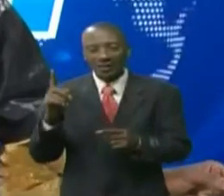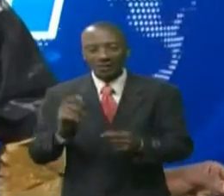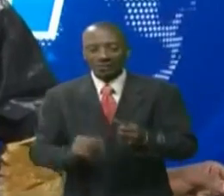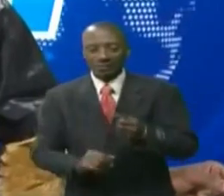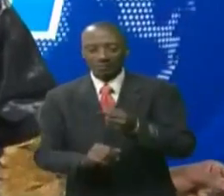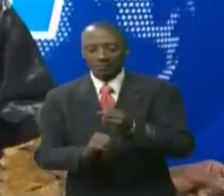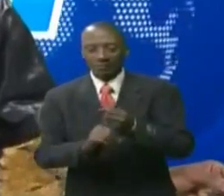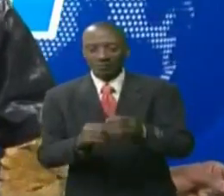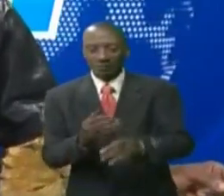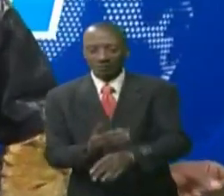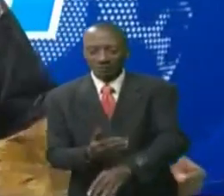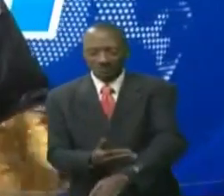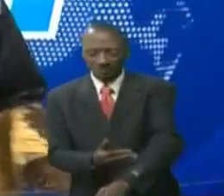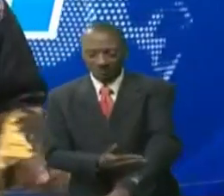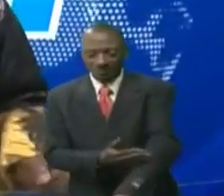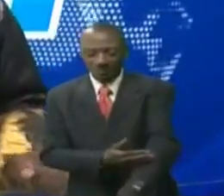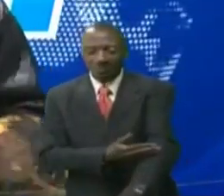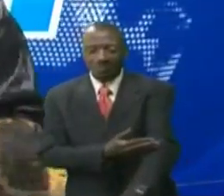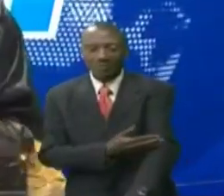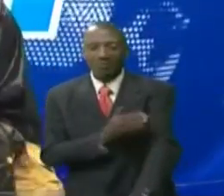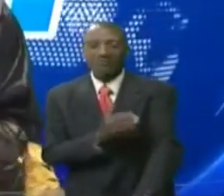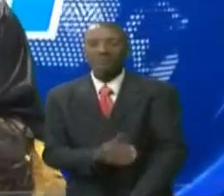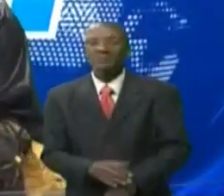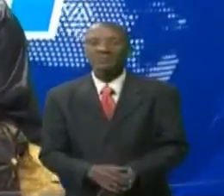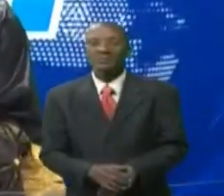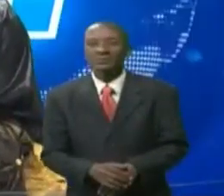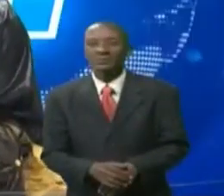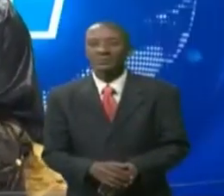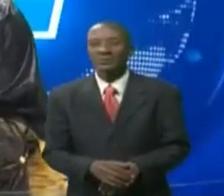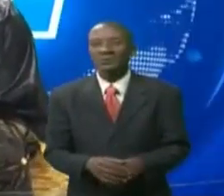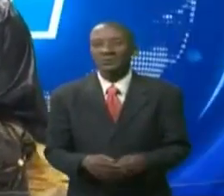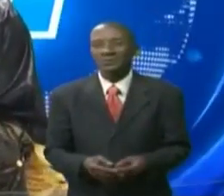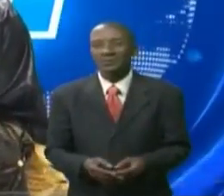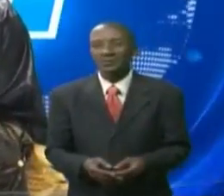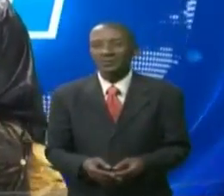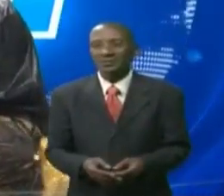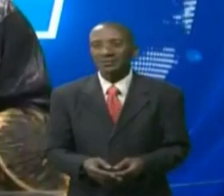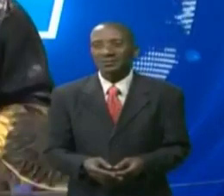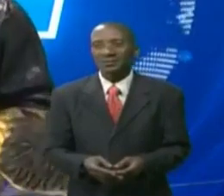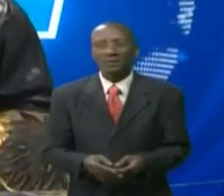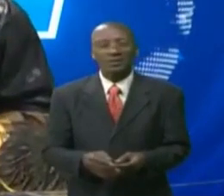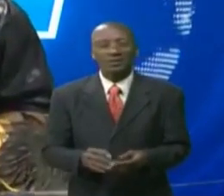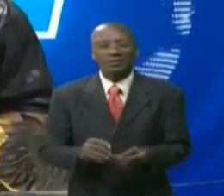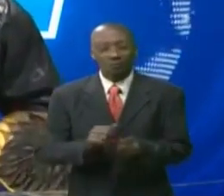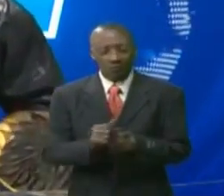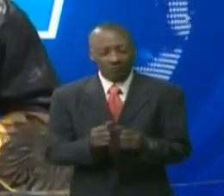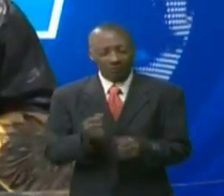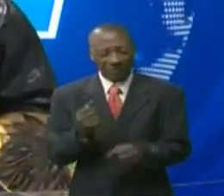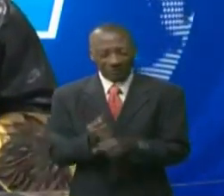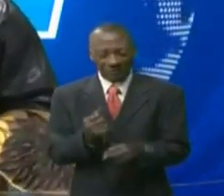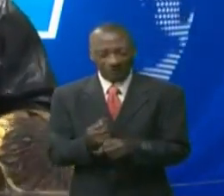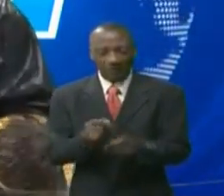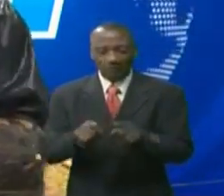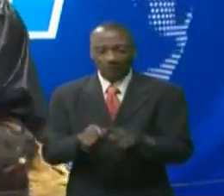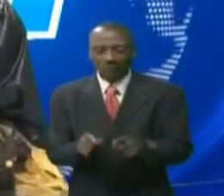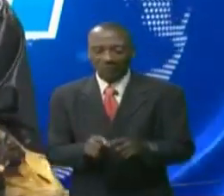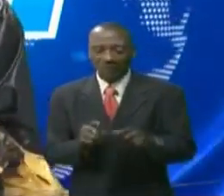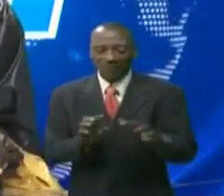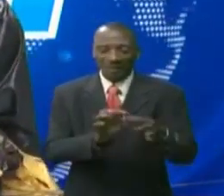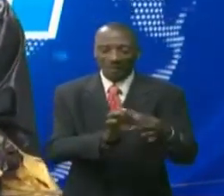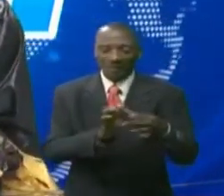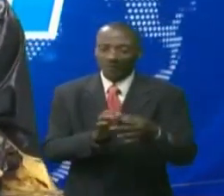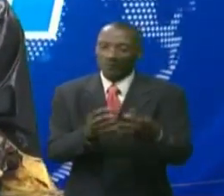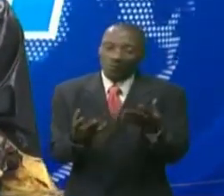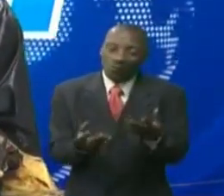micro petites et moyenes entreprises d'accroître les opportunités d'emploi et d'entrepreneuriat en RDC le service de